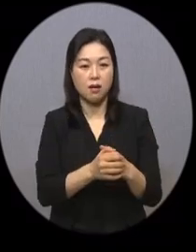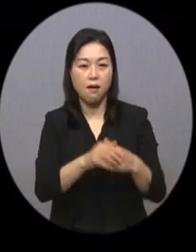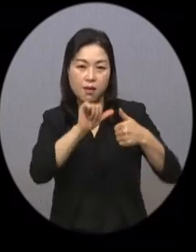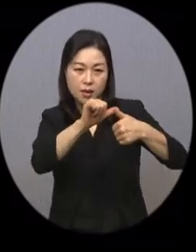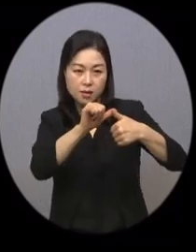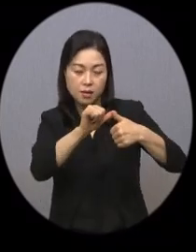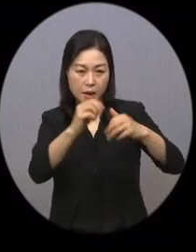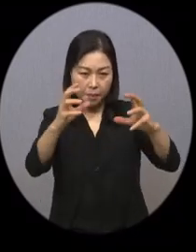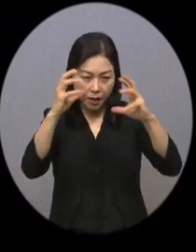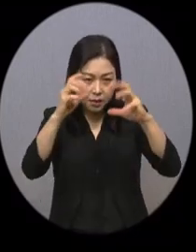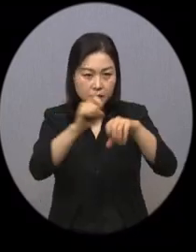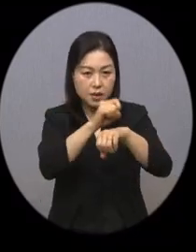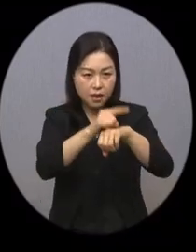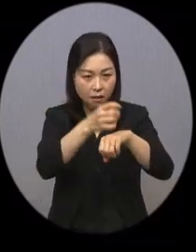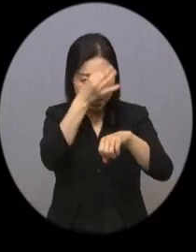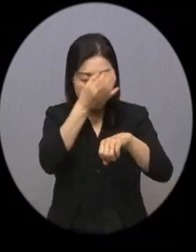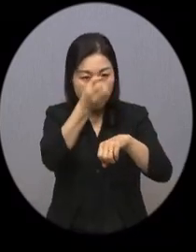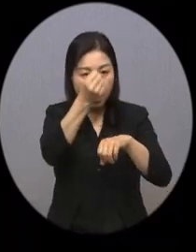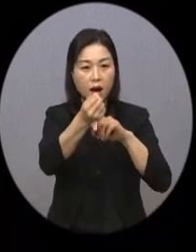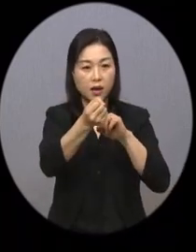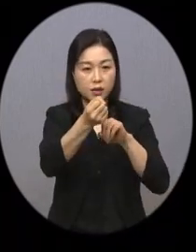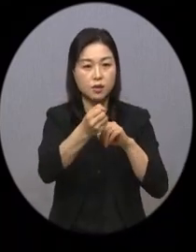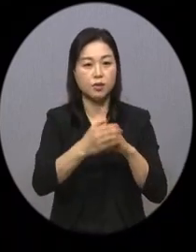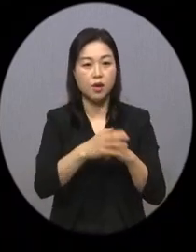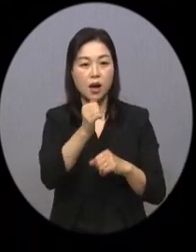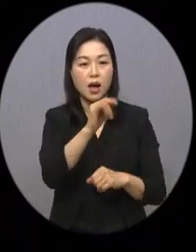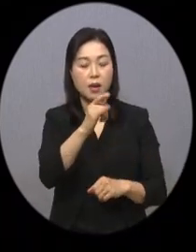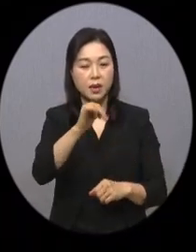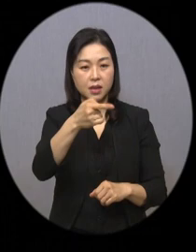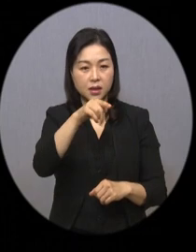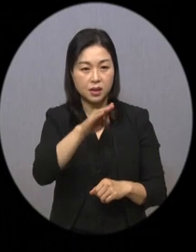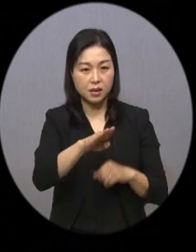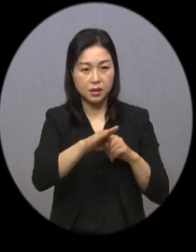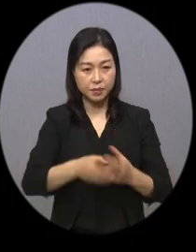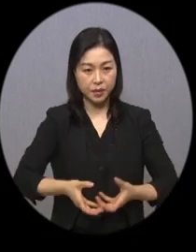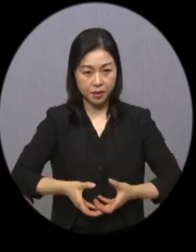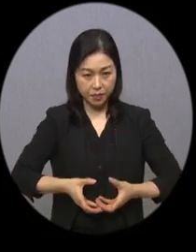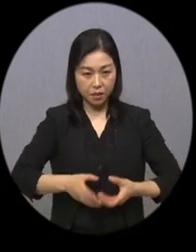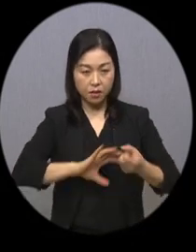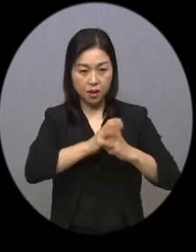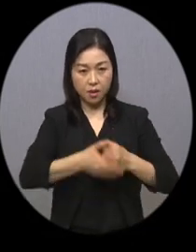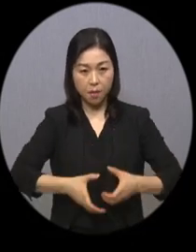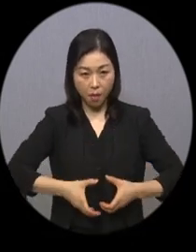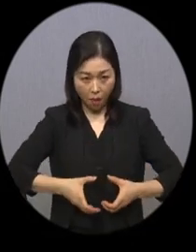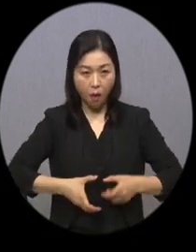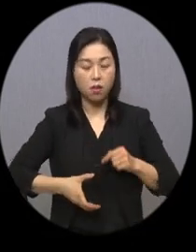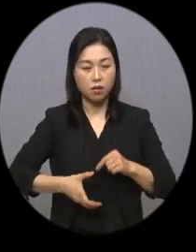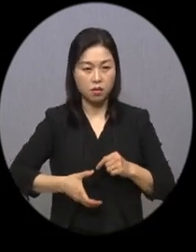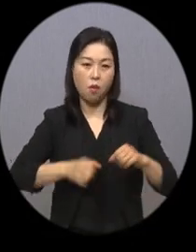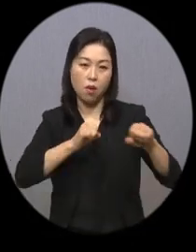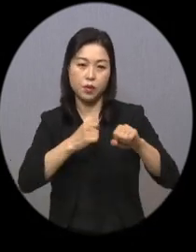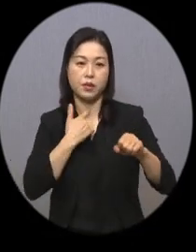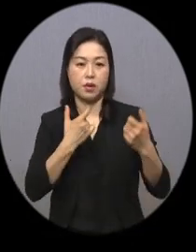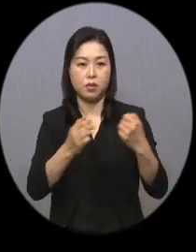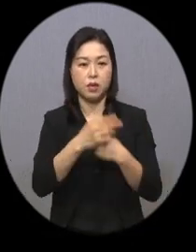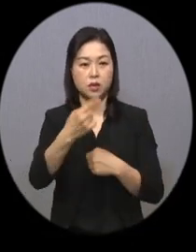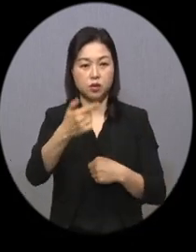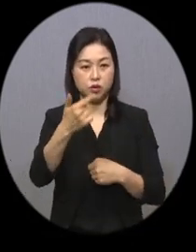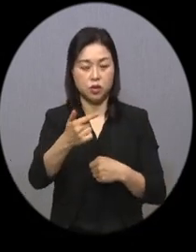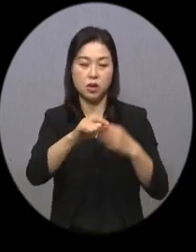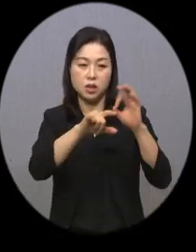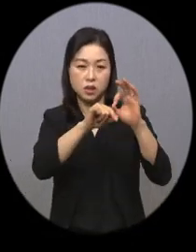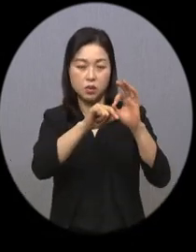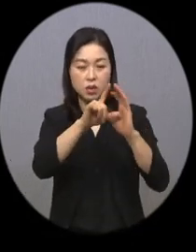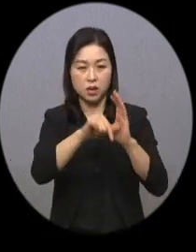특기로 극동 헤비급 챔피언, 세계 헤비급 챔피언에 오르는 등의 활약을 하고 2006년